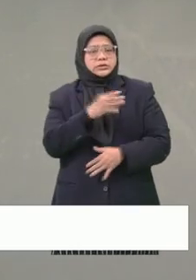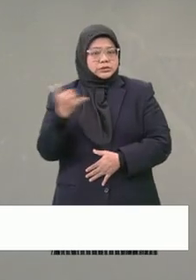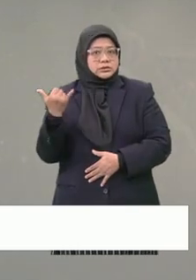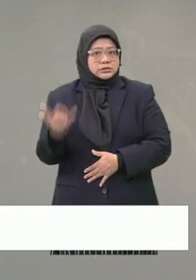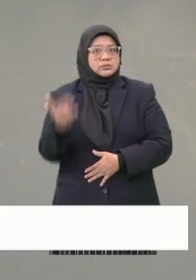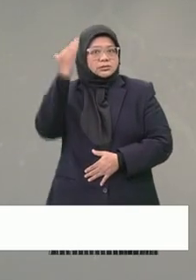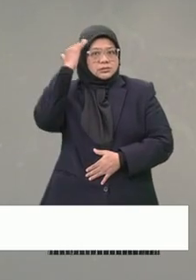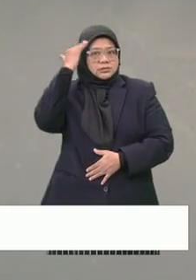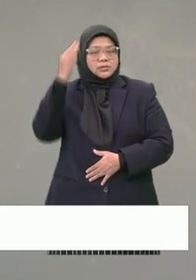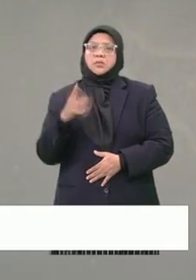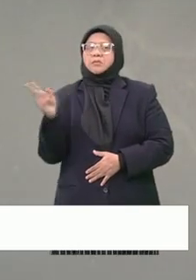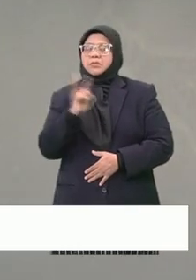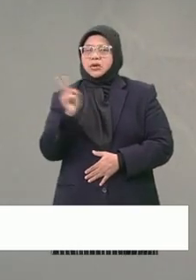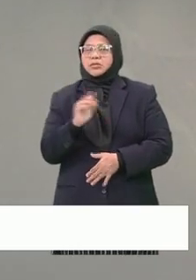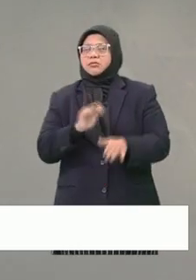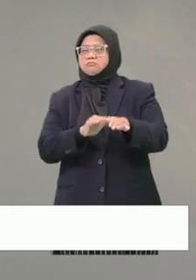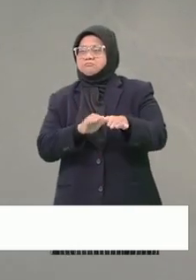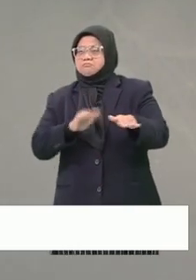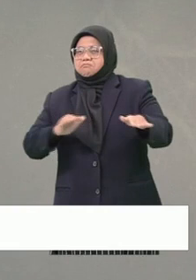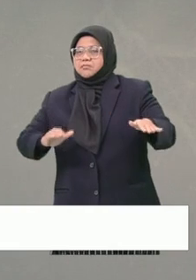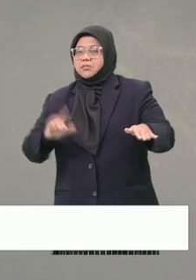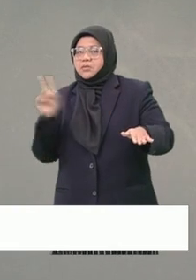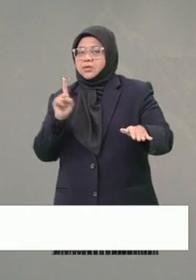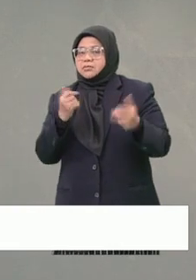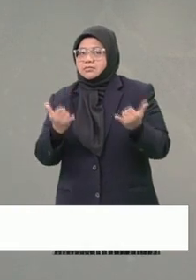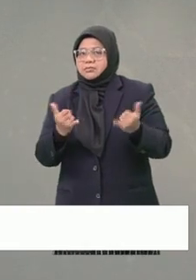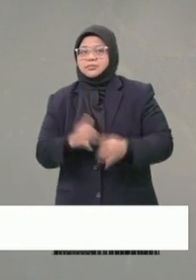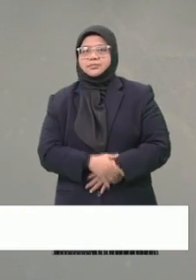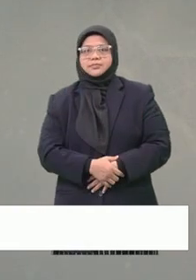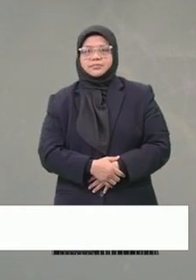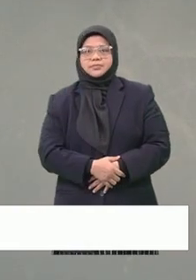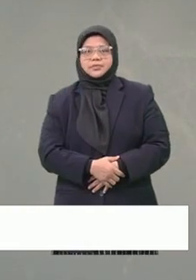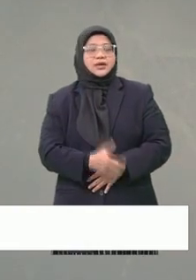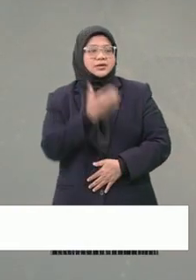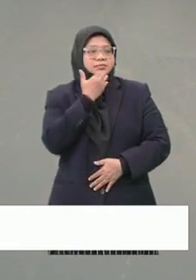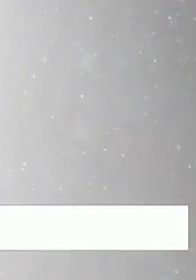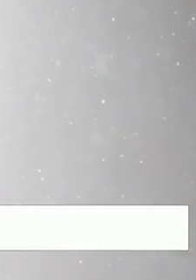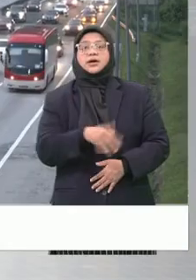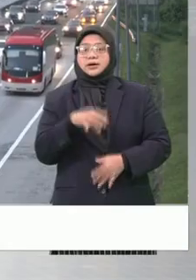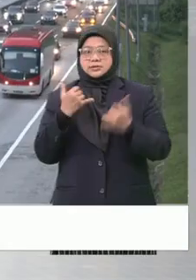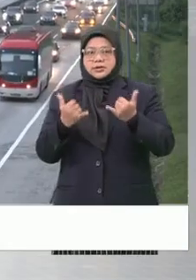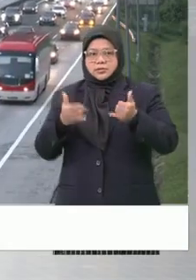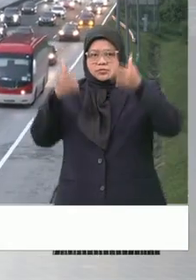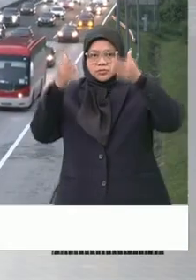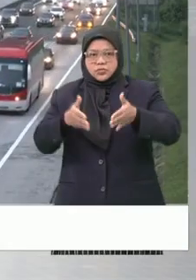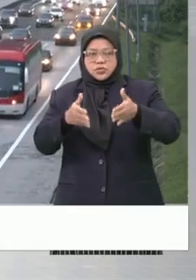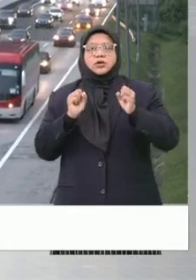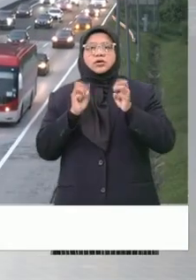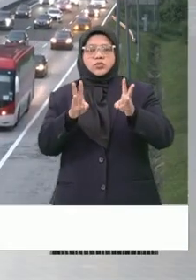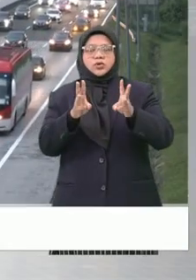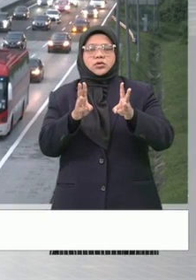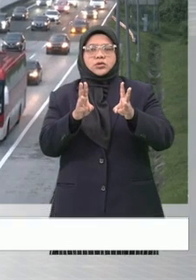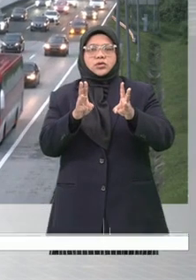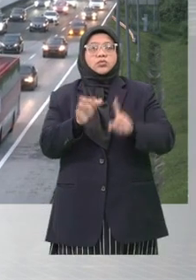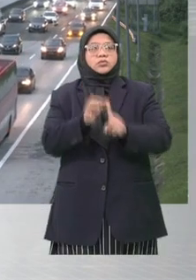agaknya di mana agaknya kesesakan ini tertumpu. Okey, terima kasih Jasmine. Kesesakan tertumpu di Lebuh Raya utamalah